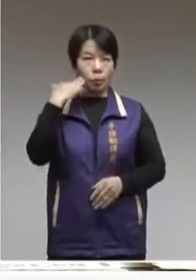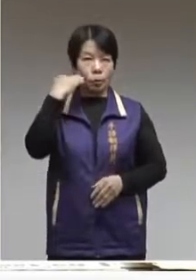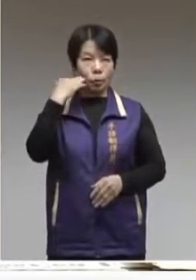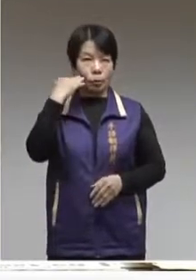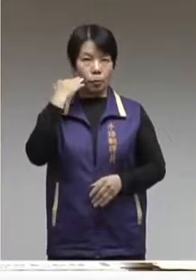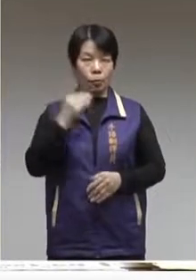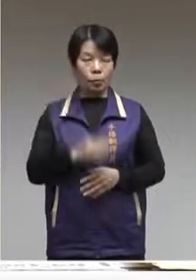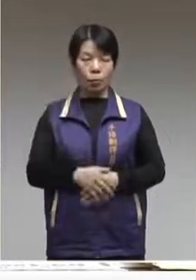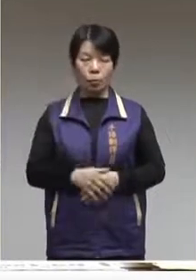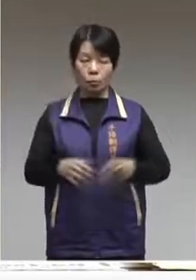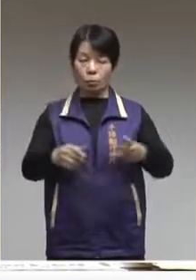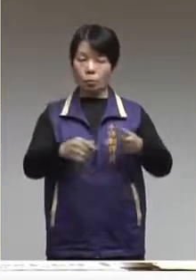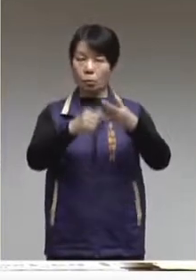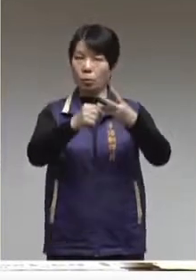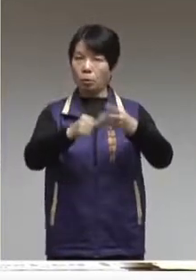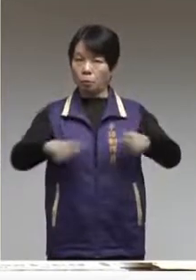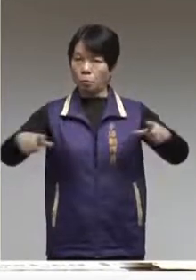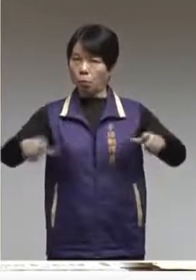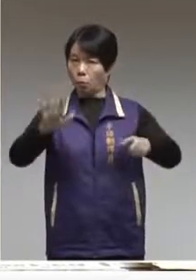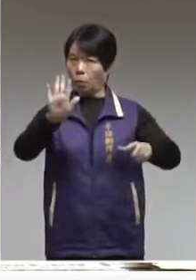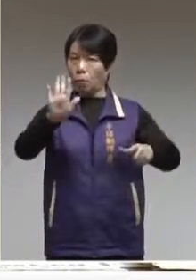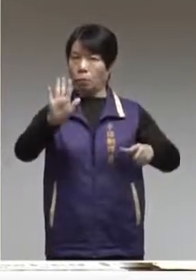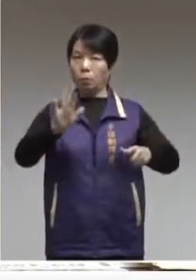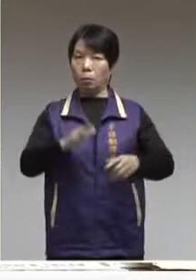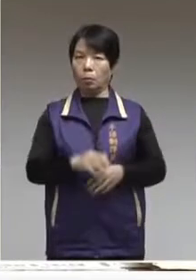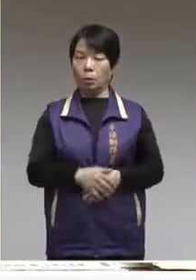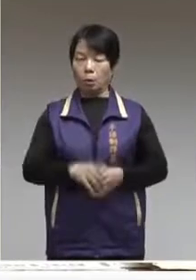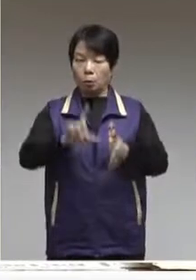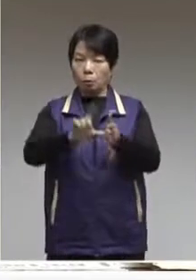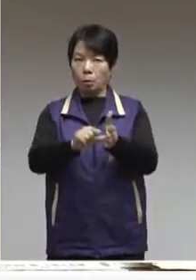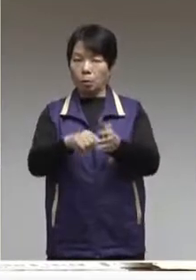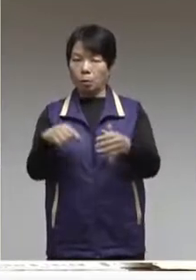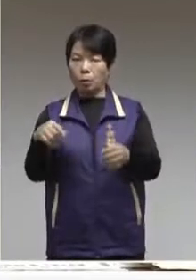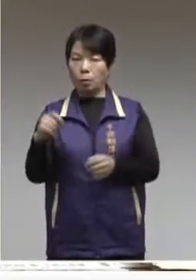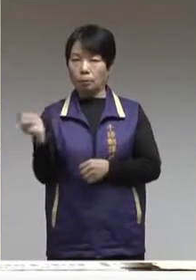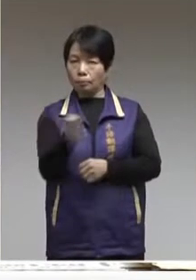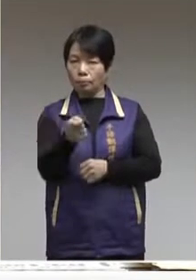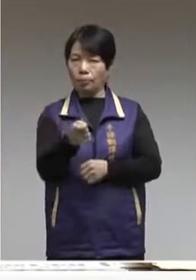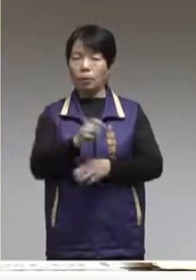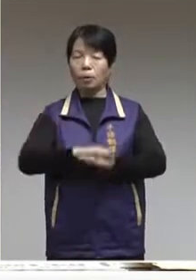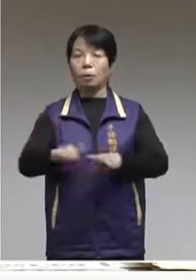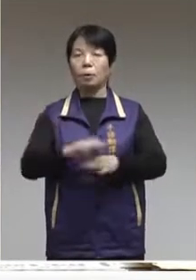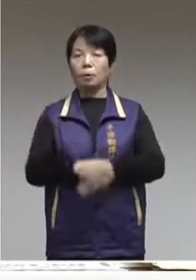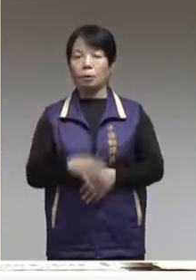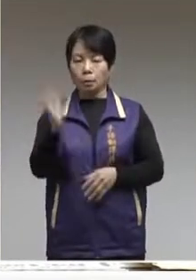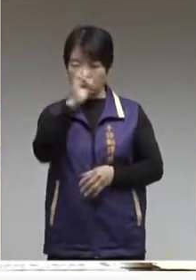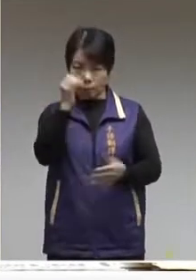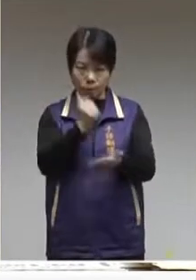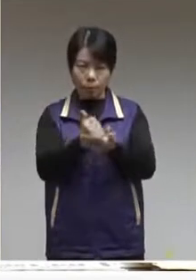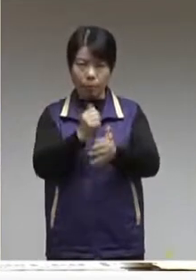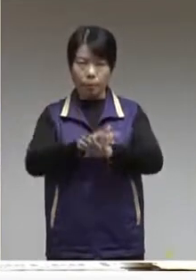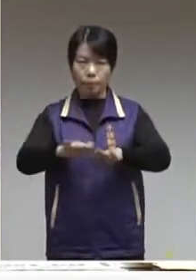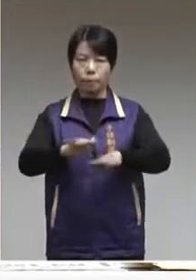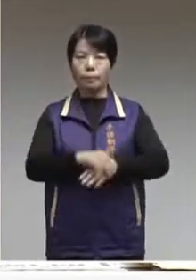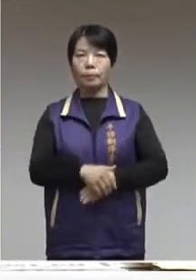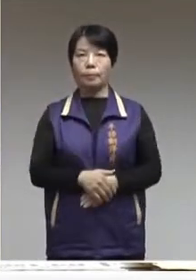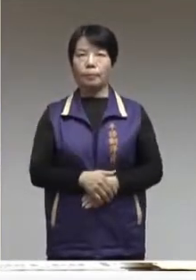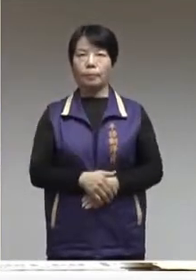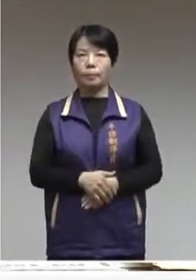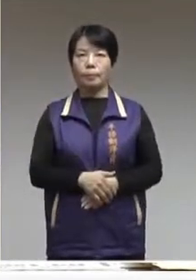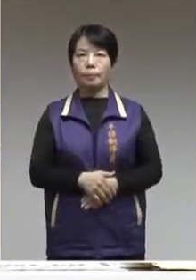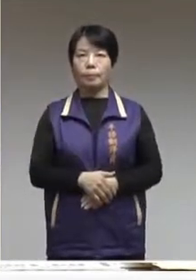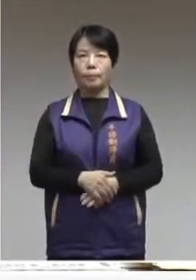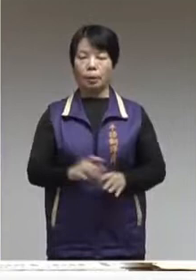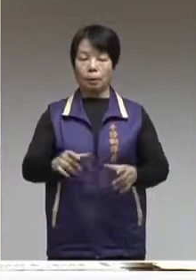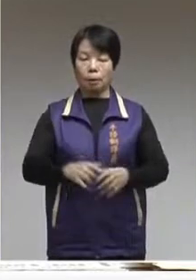到第三波，那我们也是可以在最快的时间，就可以把它找出来。那